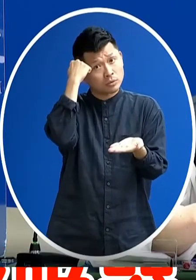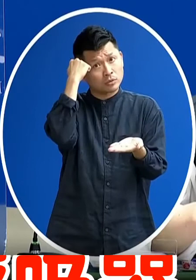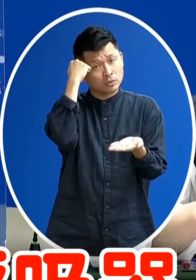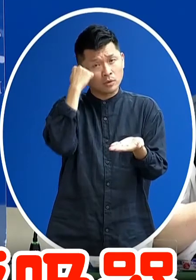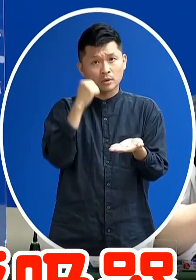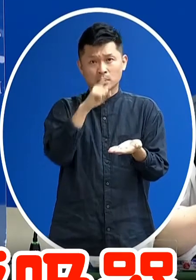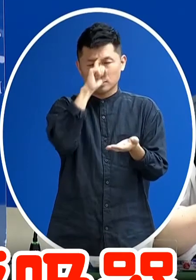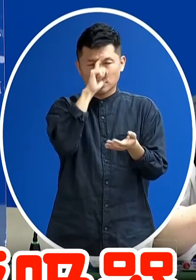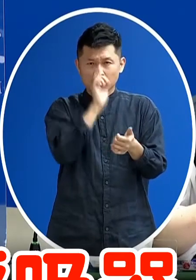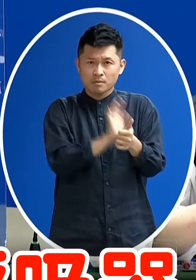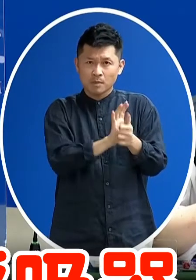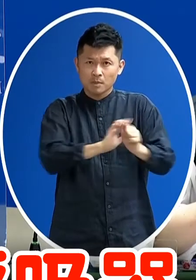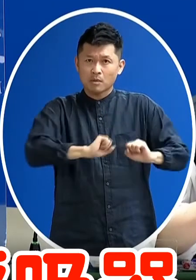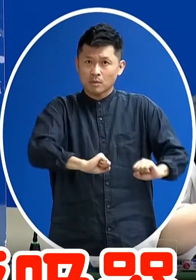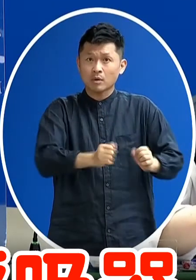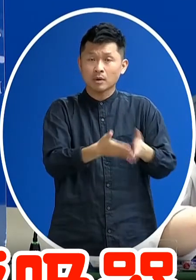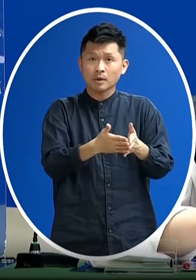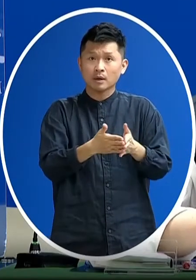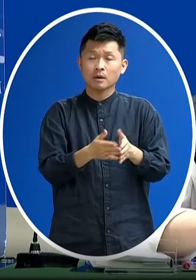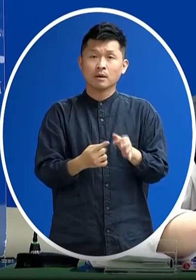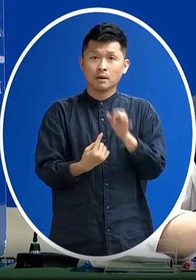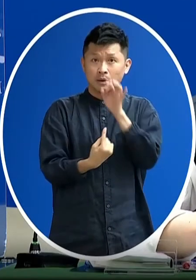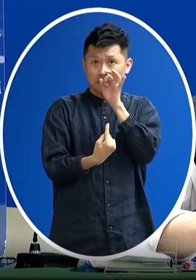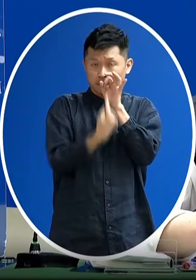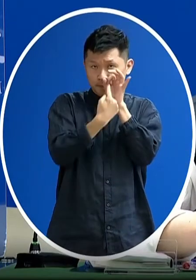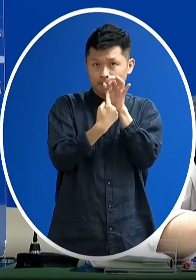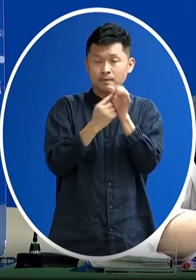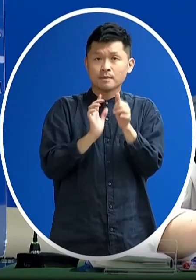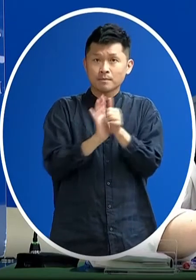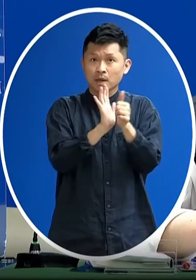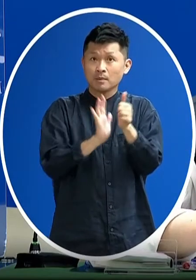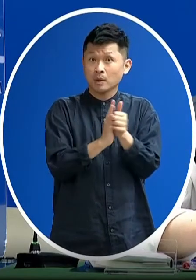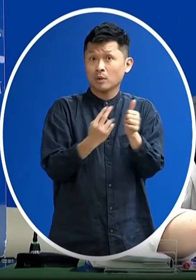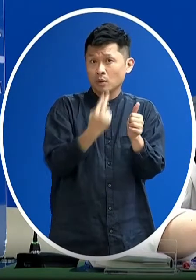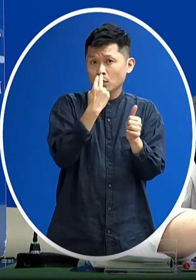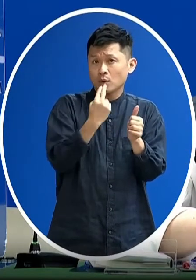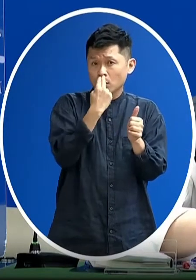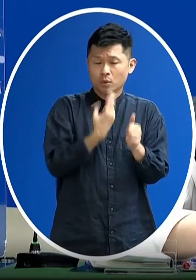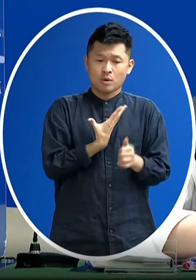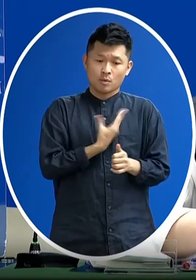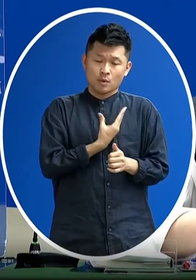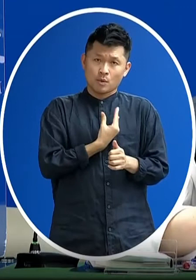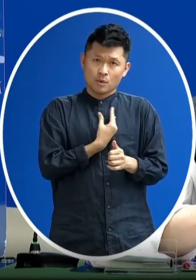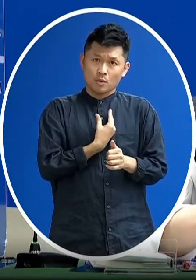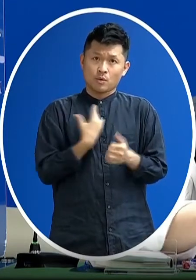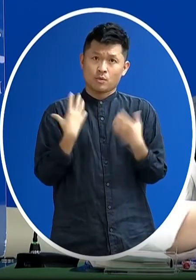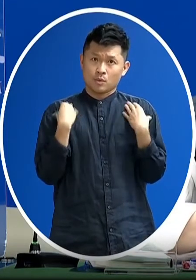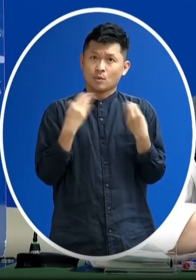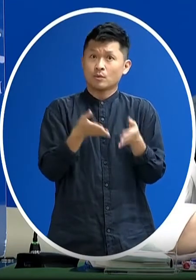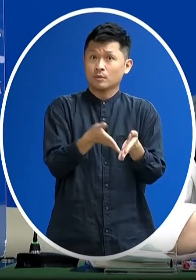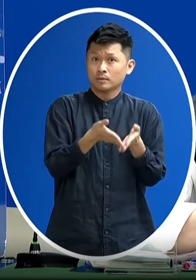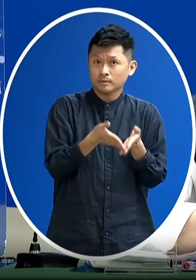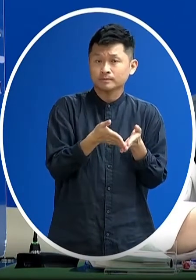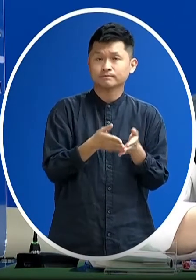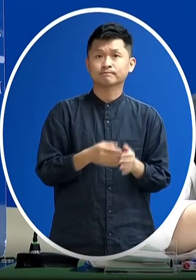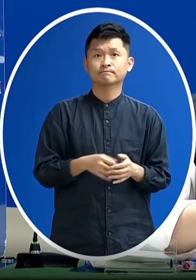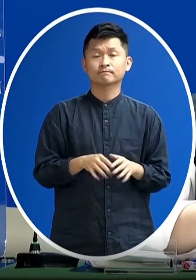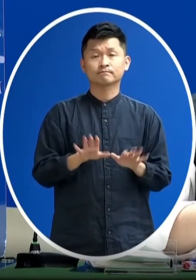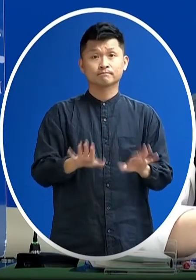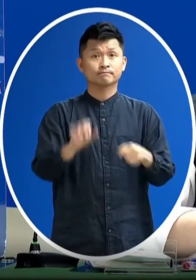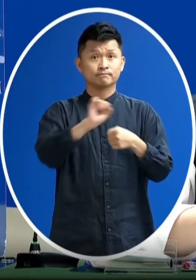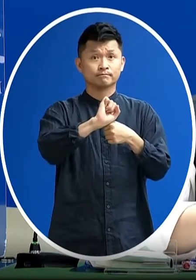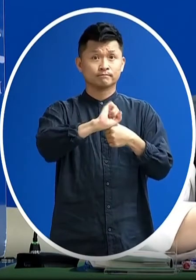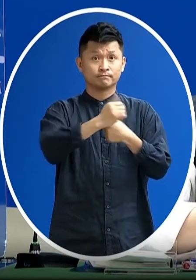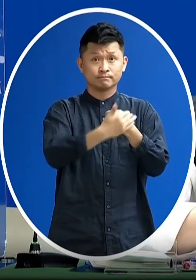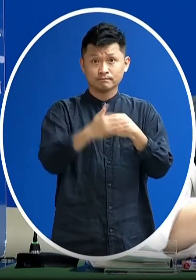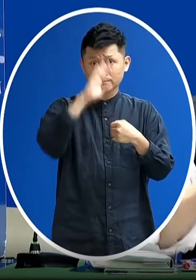呢，也就有插管接呼吸器来先予以稳定他的这些呼吸、心跳的这些状况。那目前仍然在加护病房当中